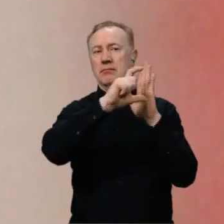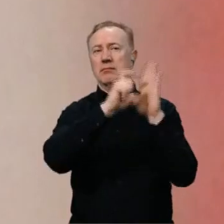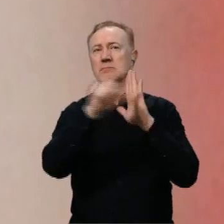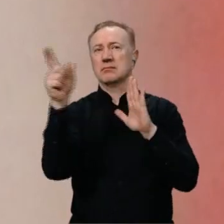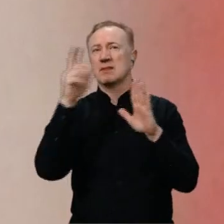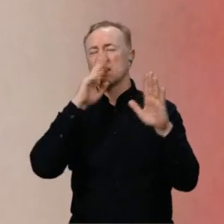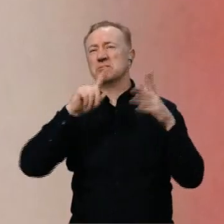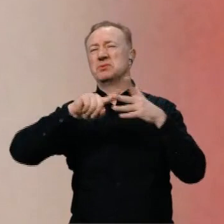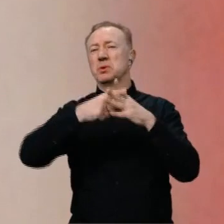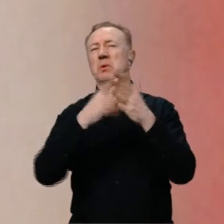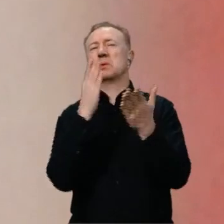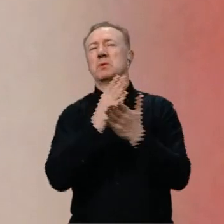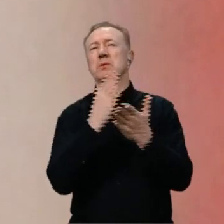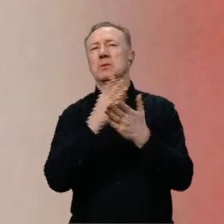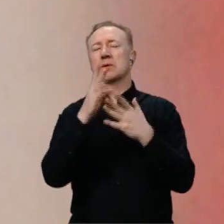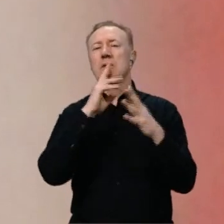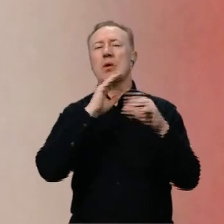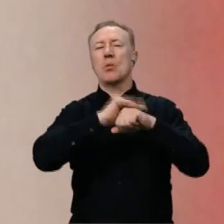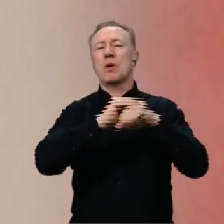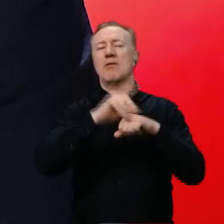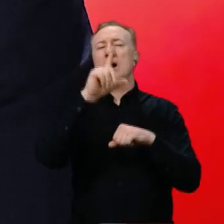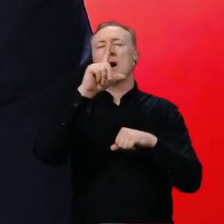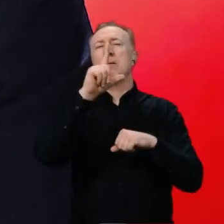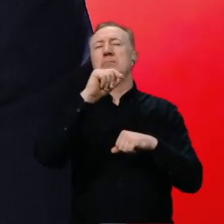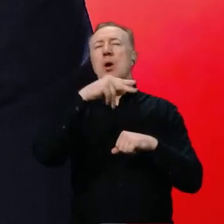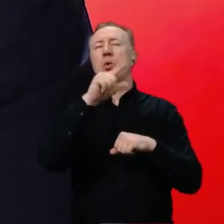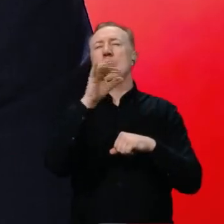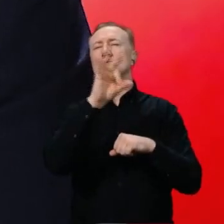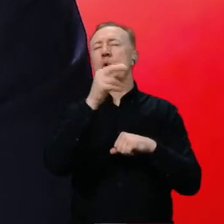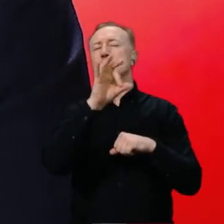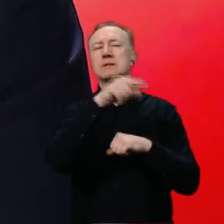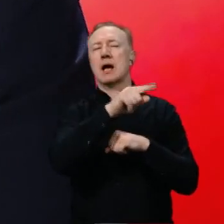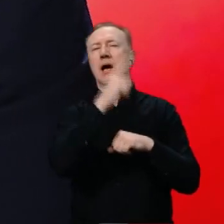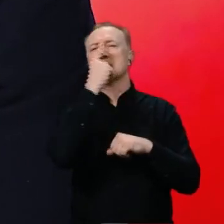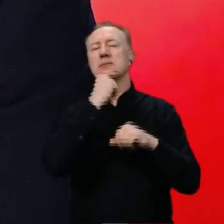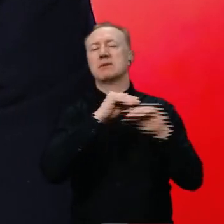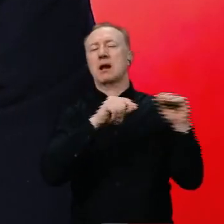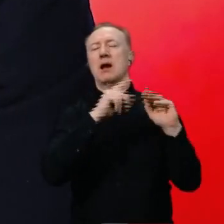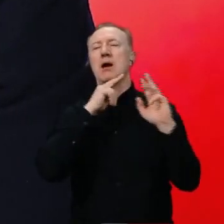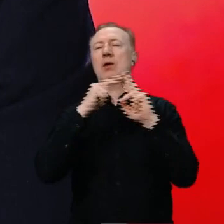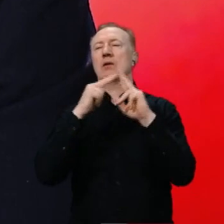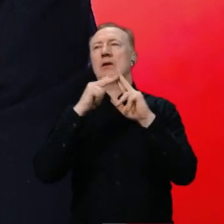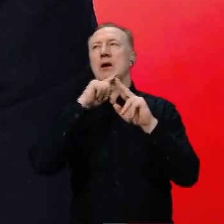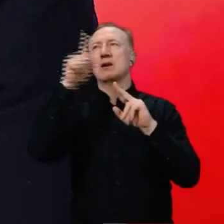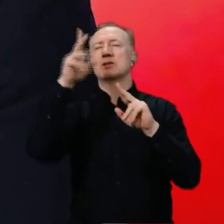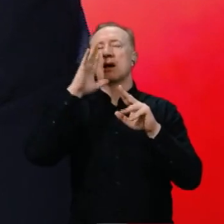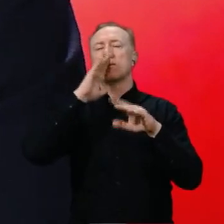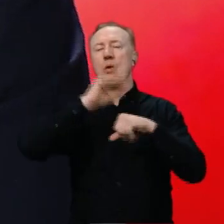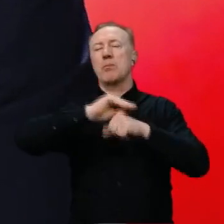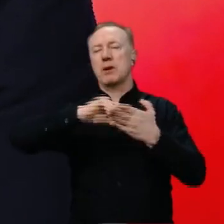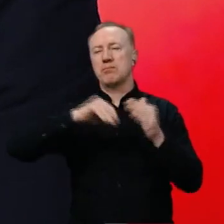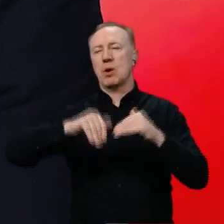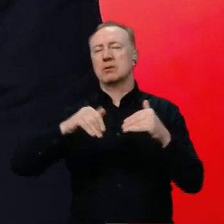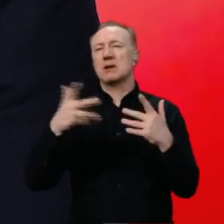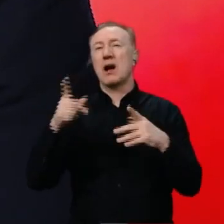Dokładnie, bo dziennikarze do ostatniej chwili zastanawiali się, kto co jak, a on tutaj zamieścił taki obrazek na Instastory